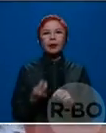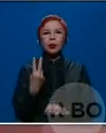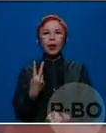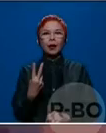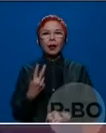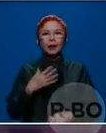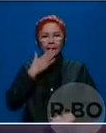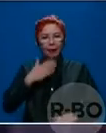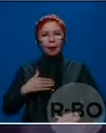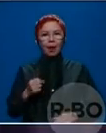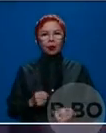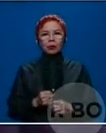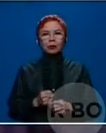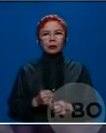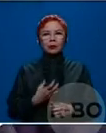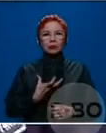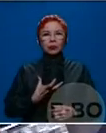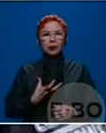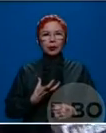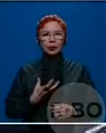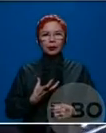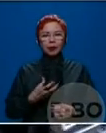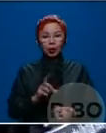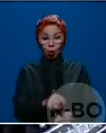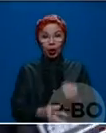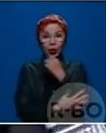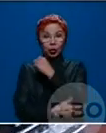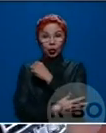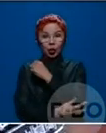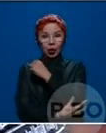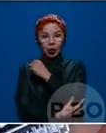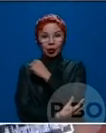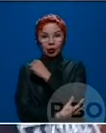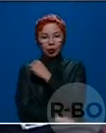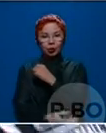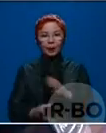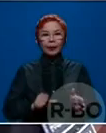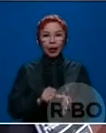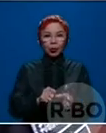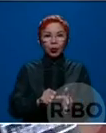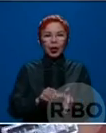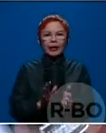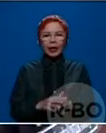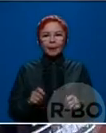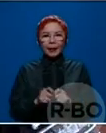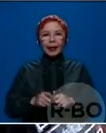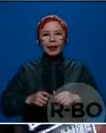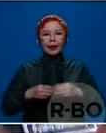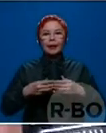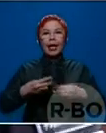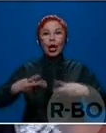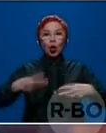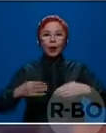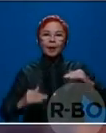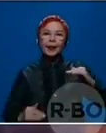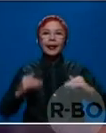ingin juga meyakinkan bahwa tidak hanya mereka diberikan bantuan sementara tetapi secara ekonomi secara makro kita ingin